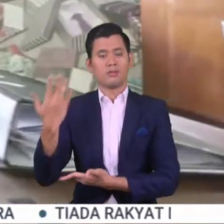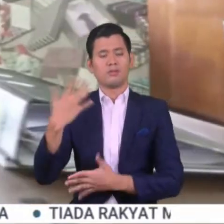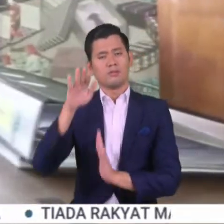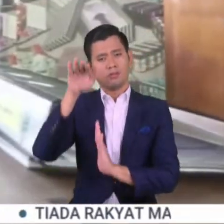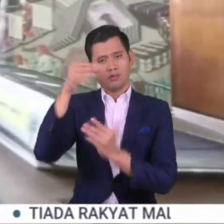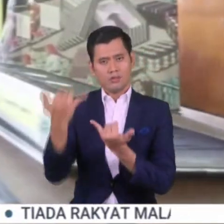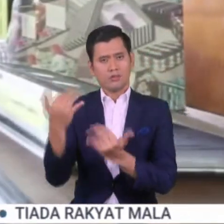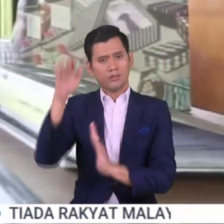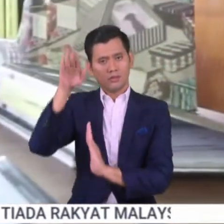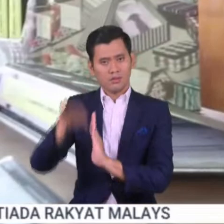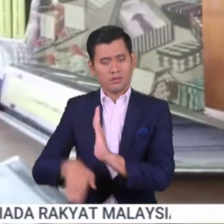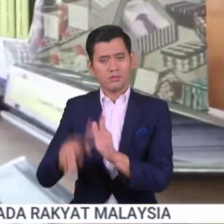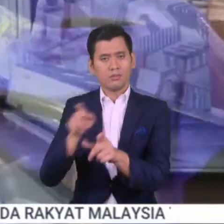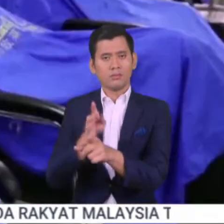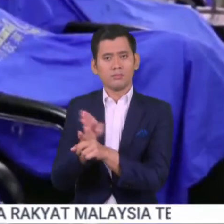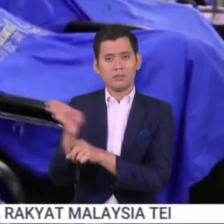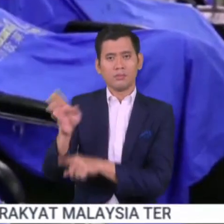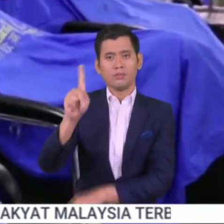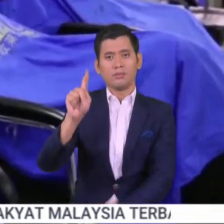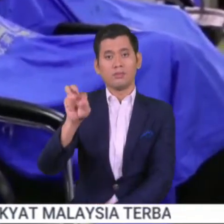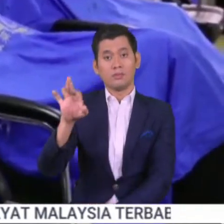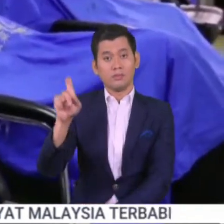berkenaan.